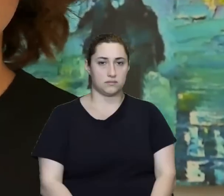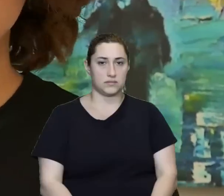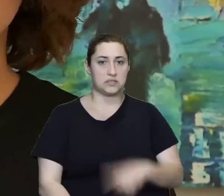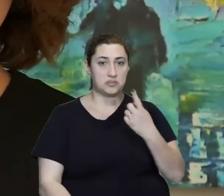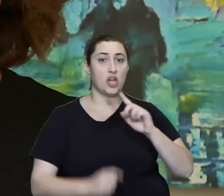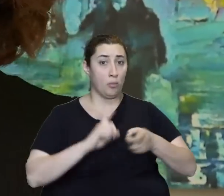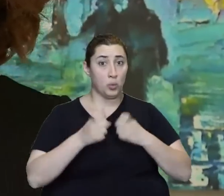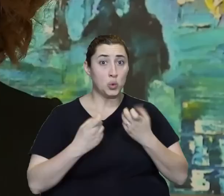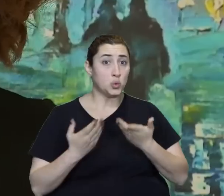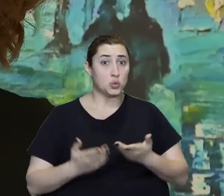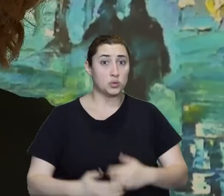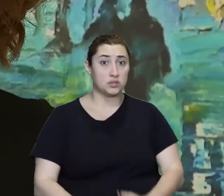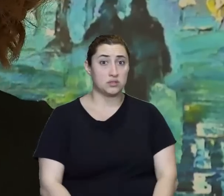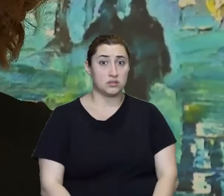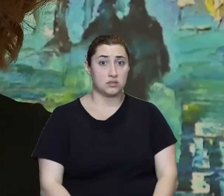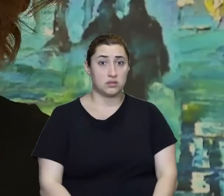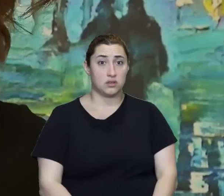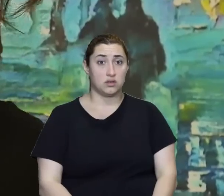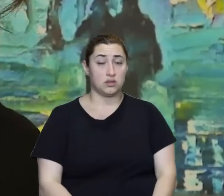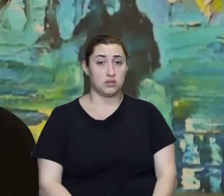Bir şeyler bulursa,